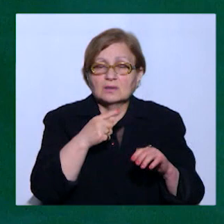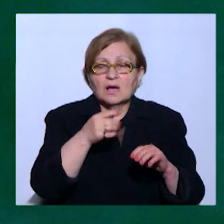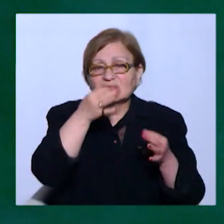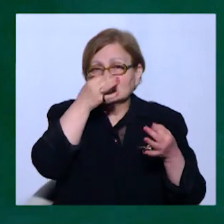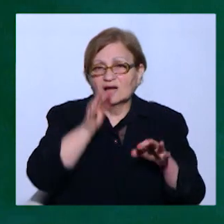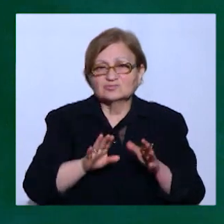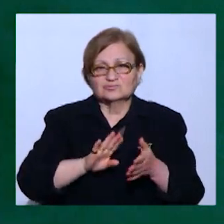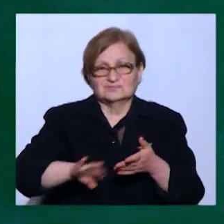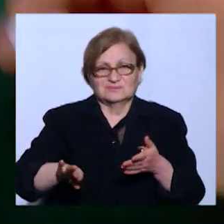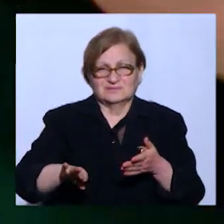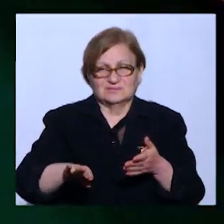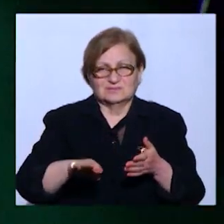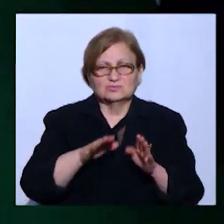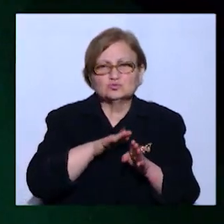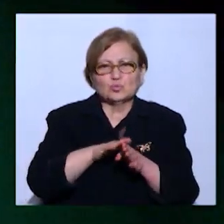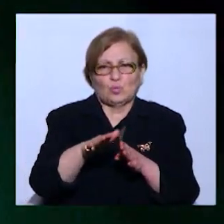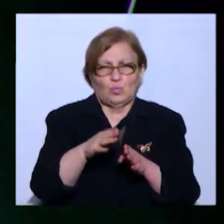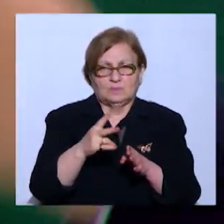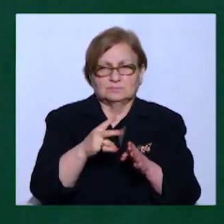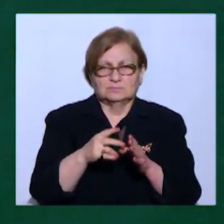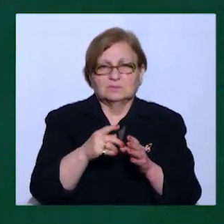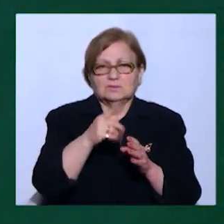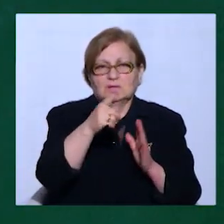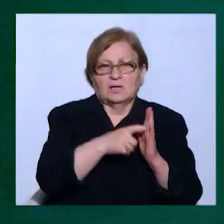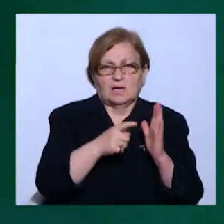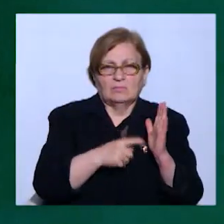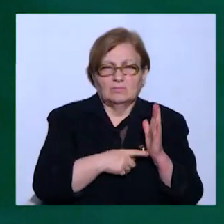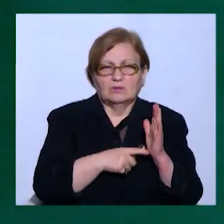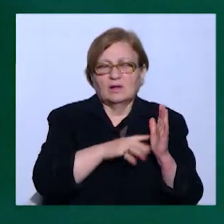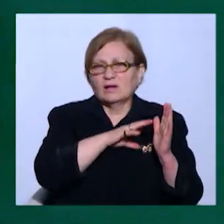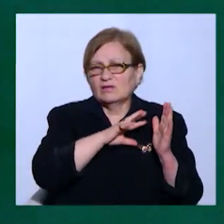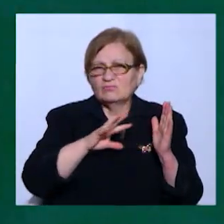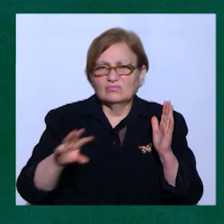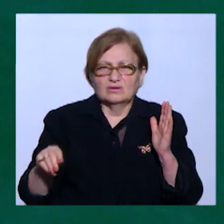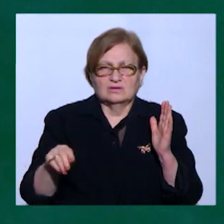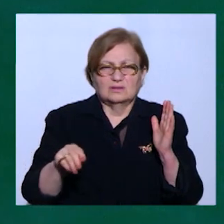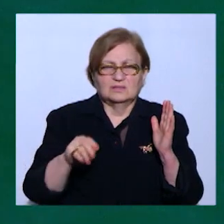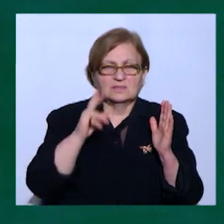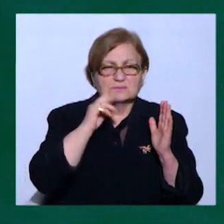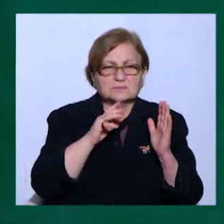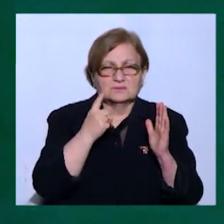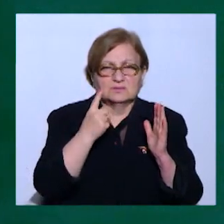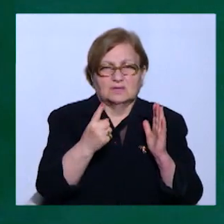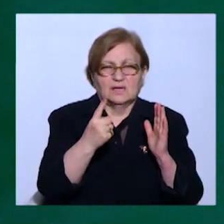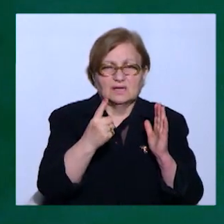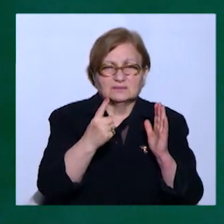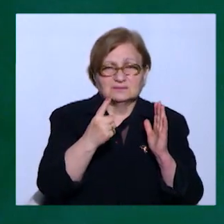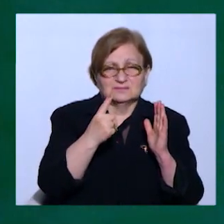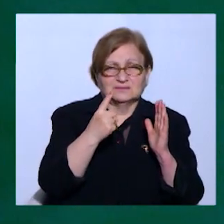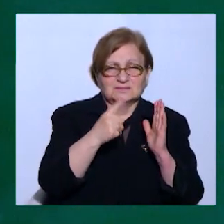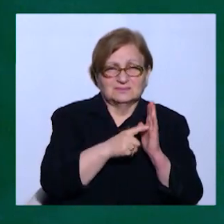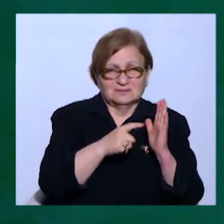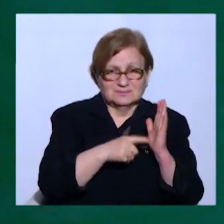უნაშთოდ. 12-ის გამყოფები არის 1, ყველა რიცხვს გარდა 1-ისა აქვს 2 გამყოფი,